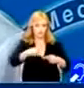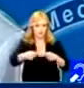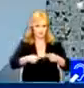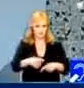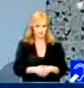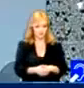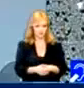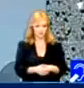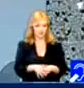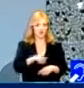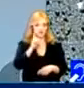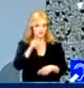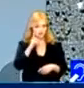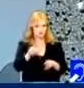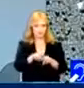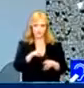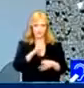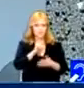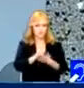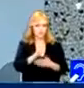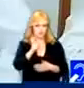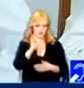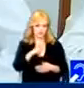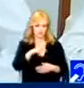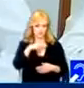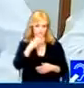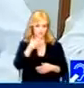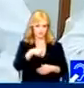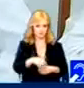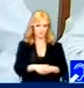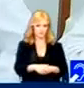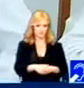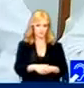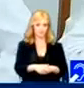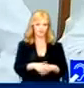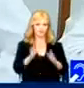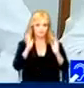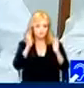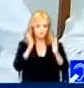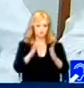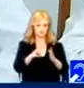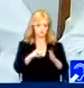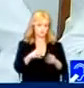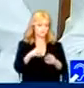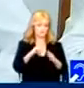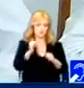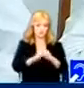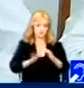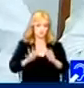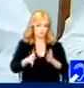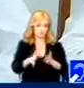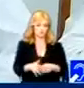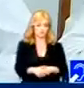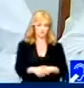în cazul tinerilor, odată la 2 ani. Infarctul miocardic, accidentele vasculare cerebrale, și atât uneori este greu